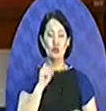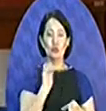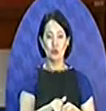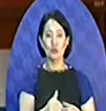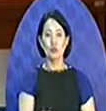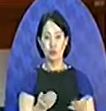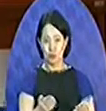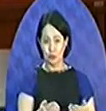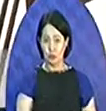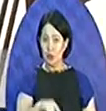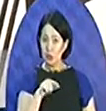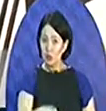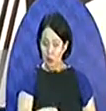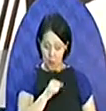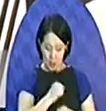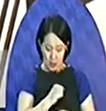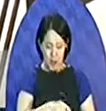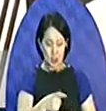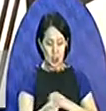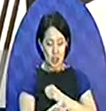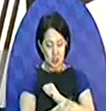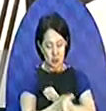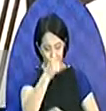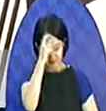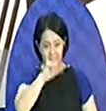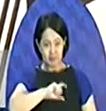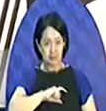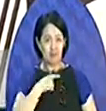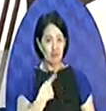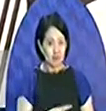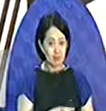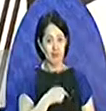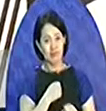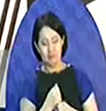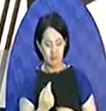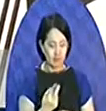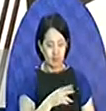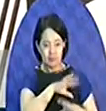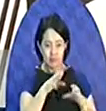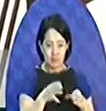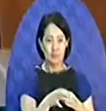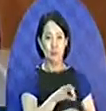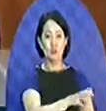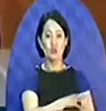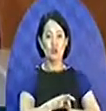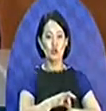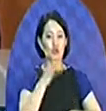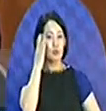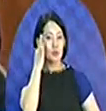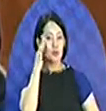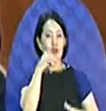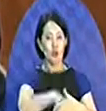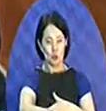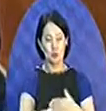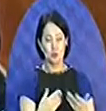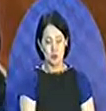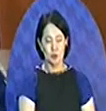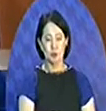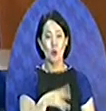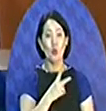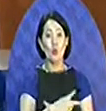мэдэл үүрэг нөлөөг нэмэгдүүлэх хуулийн зохицуултыг хийхээр төслийг боловсруулсан байна. Тухайлбал хууль бус халагдсан гэдэг ч юм